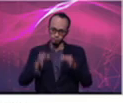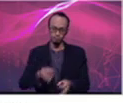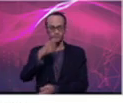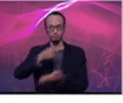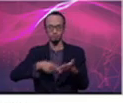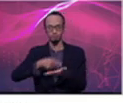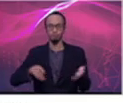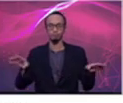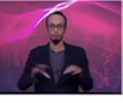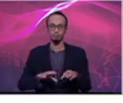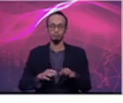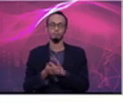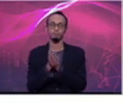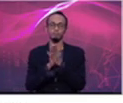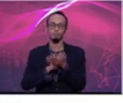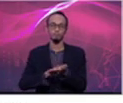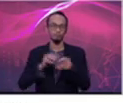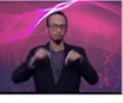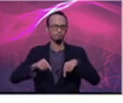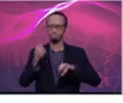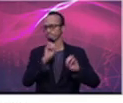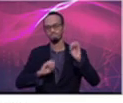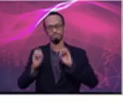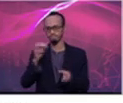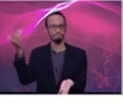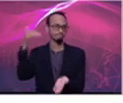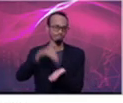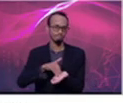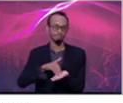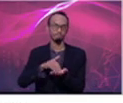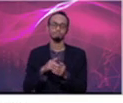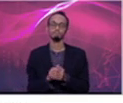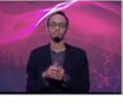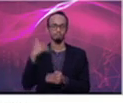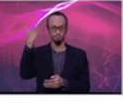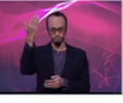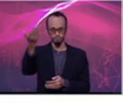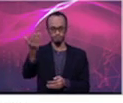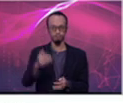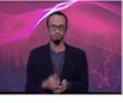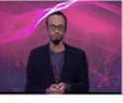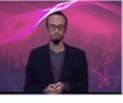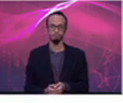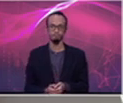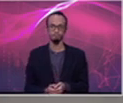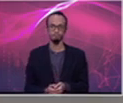diambil bagi memastikan perkara seperti ini tidak akan berulang lagi di masa